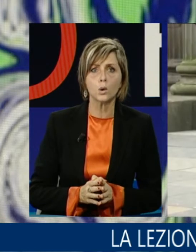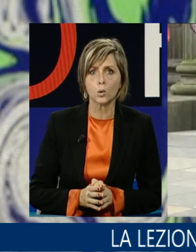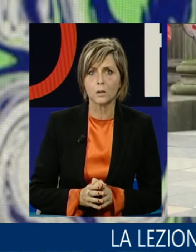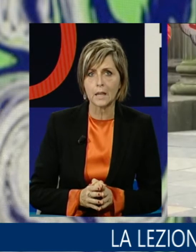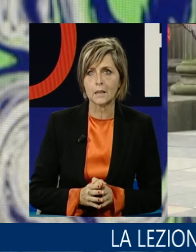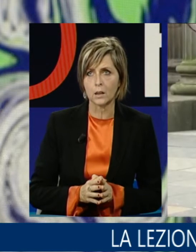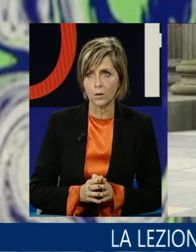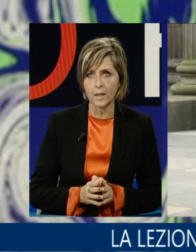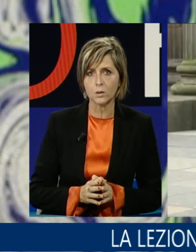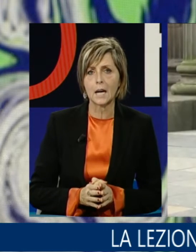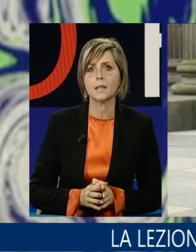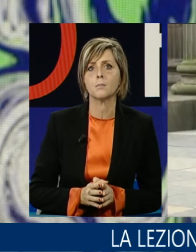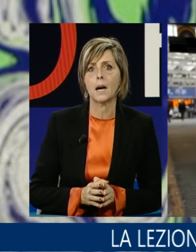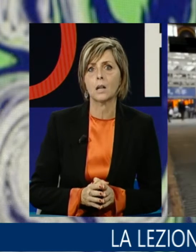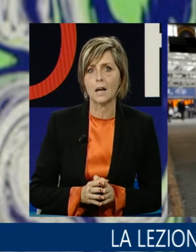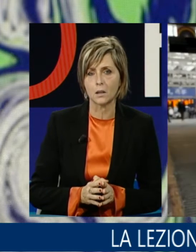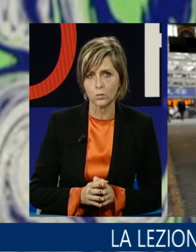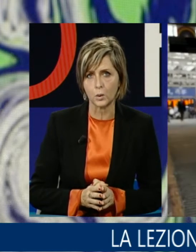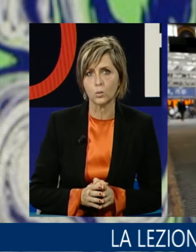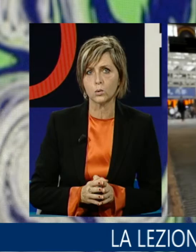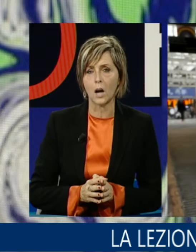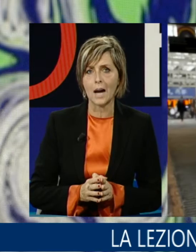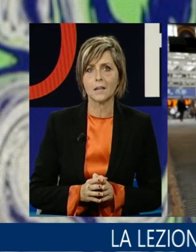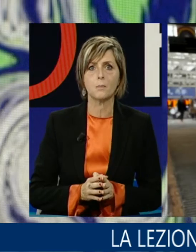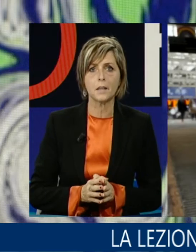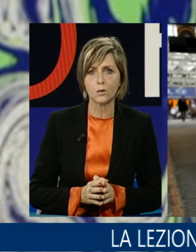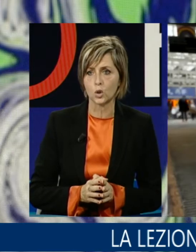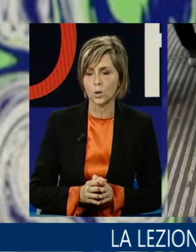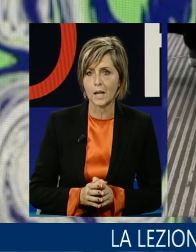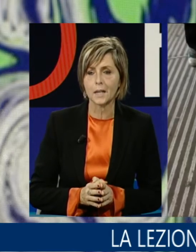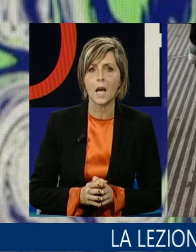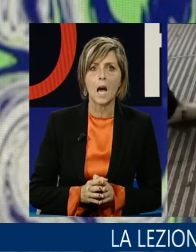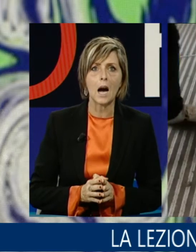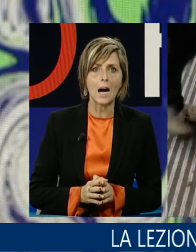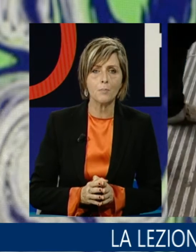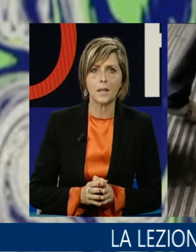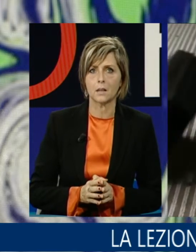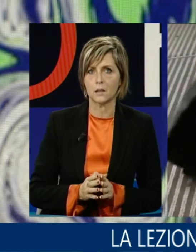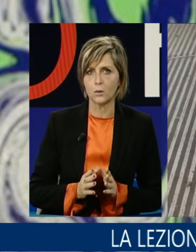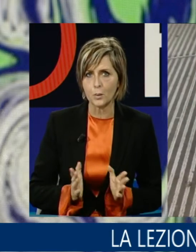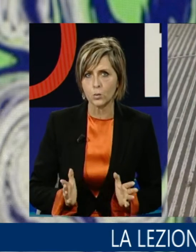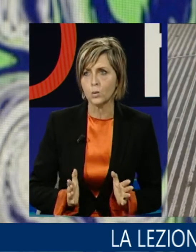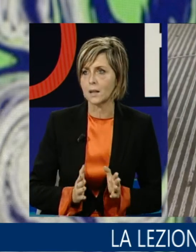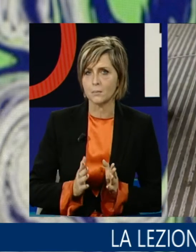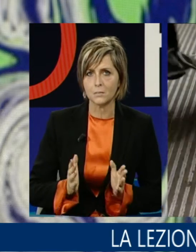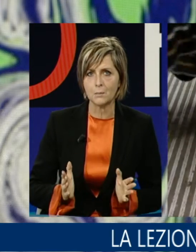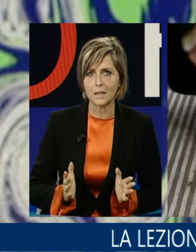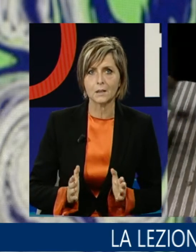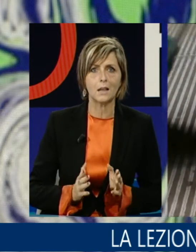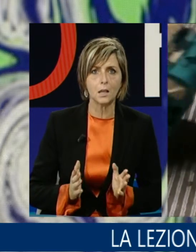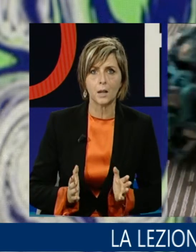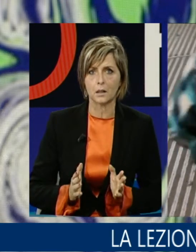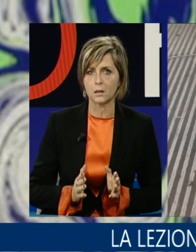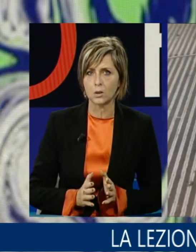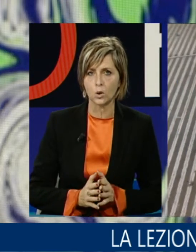sono molto contenta che il governo Draghi, ma soprattutto anche il ministro Cingolani, abbia un'apertura di